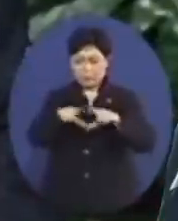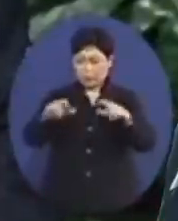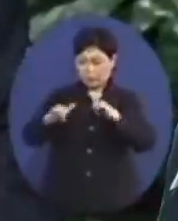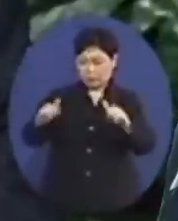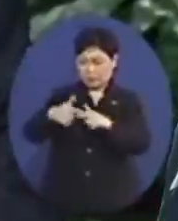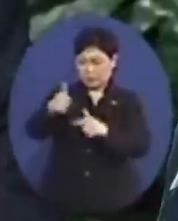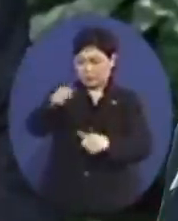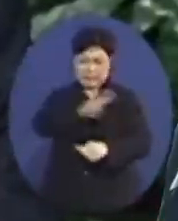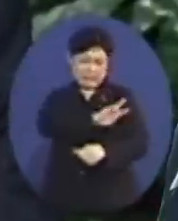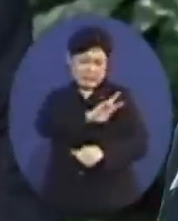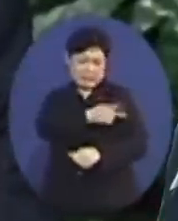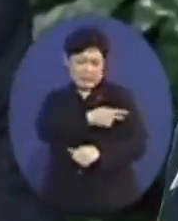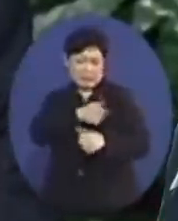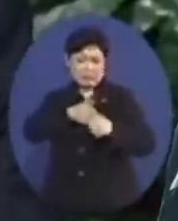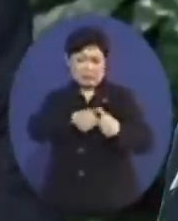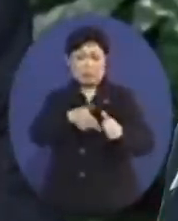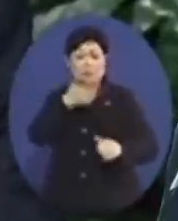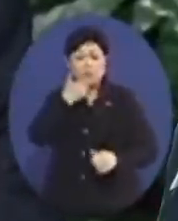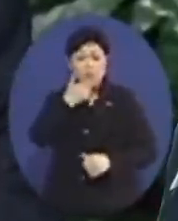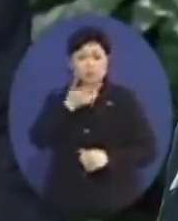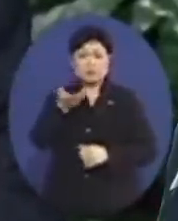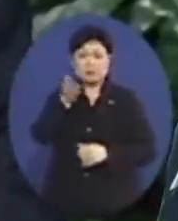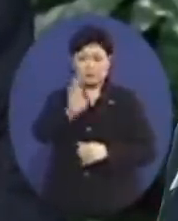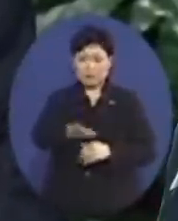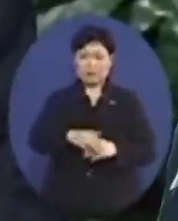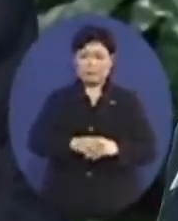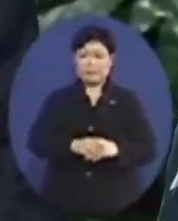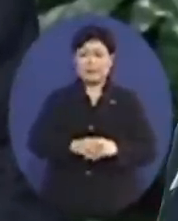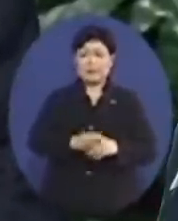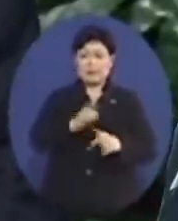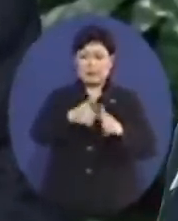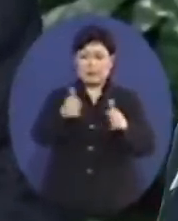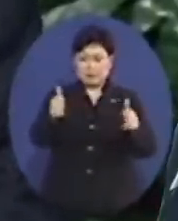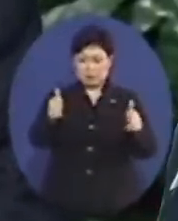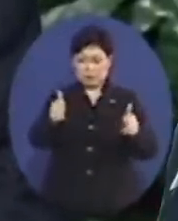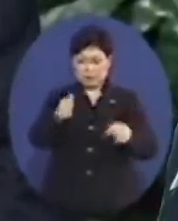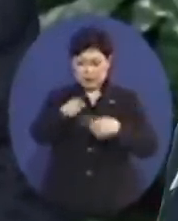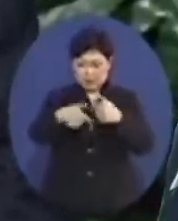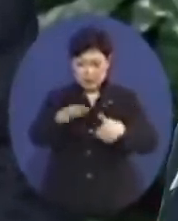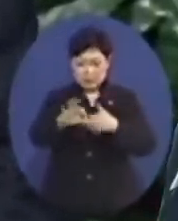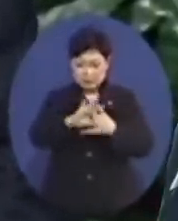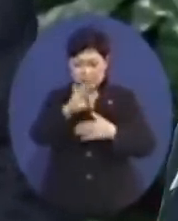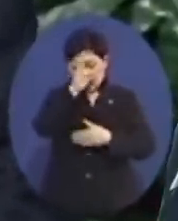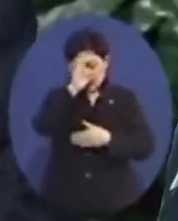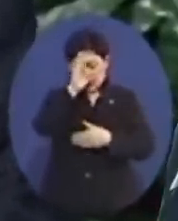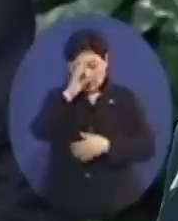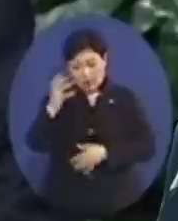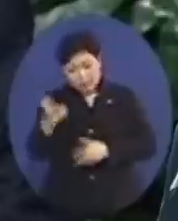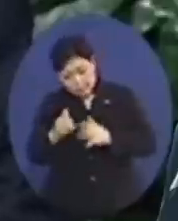예수님을 이단이라고 생각 안 따랐어요. 그러나 예수 믿게 가면은 병든 사람들은